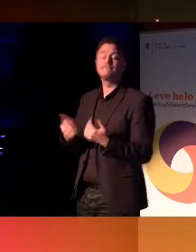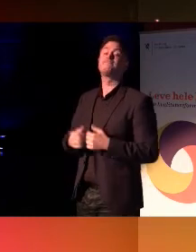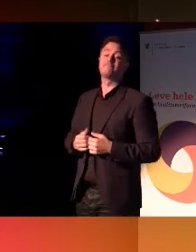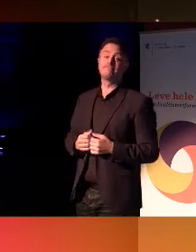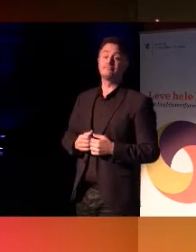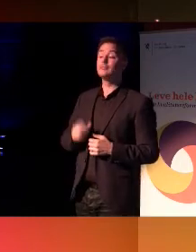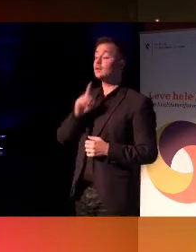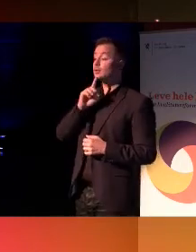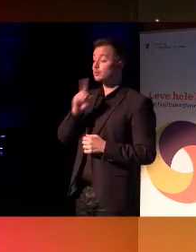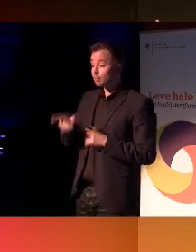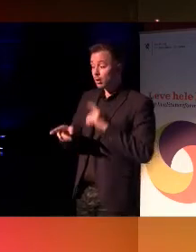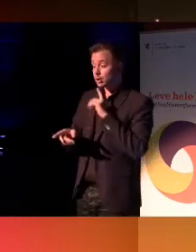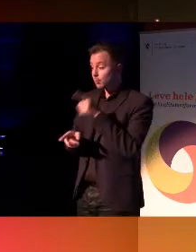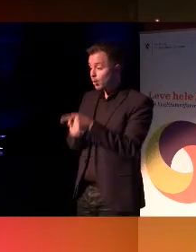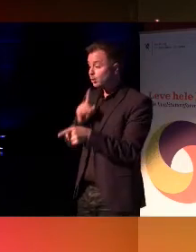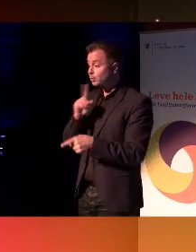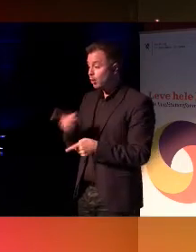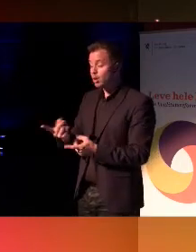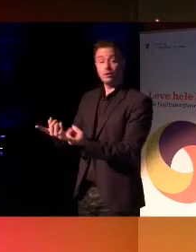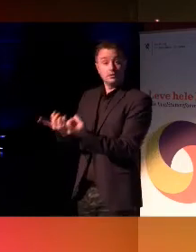når vi spurte dem?